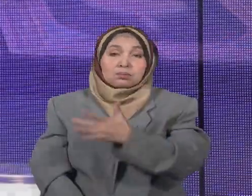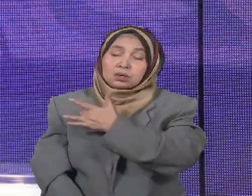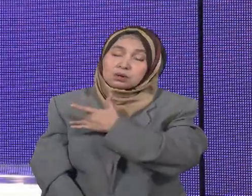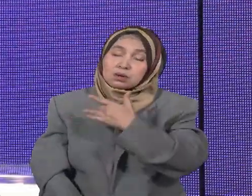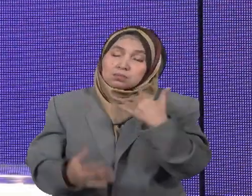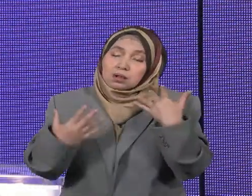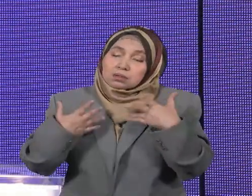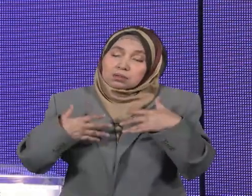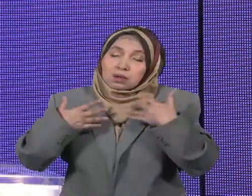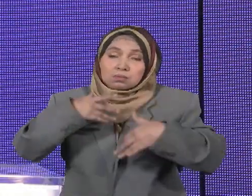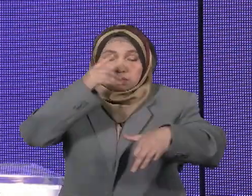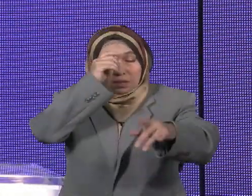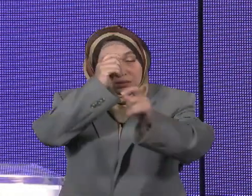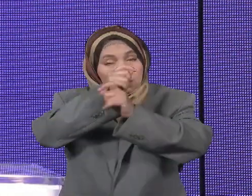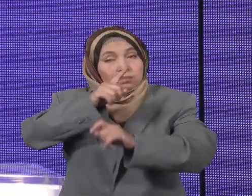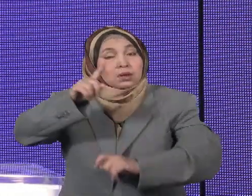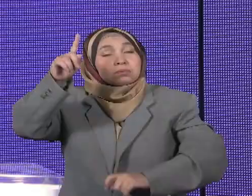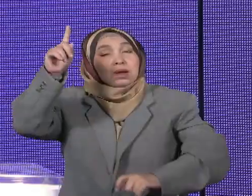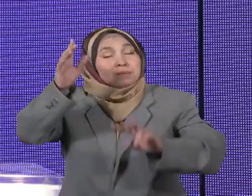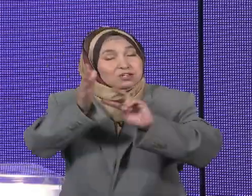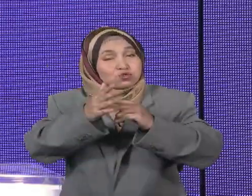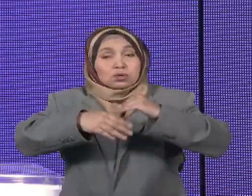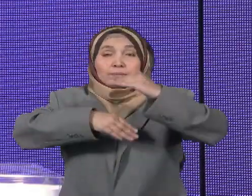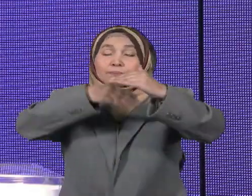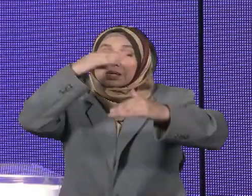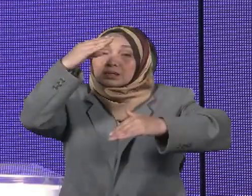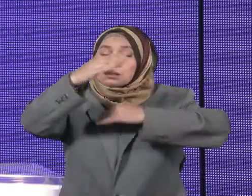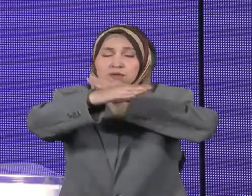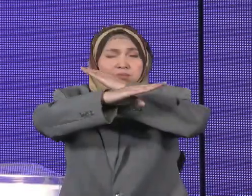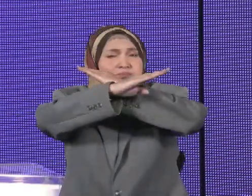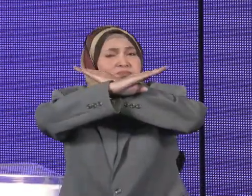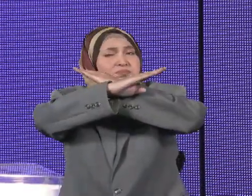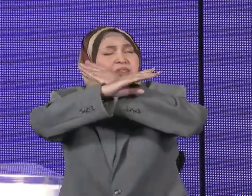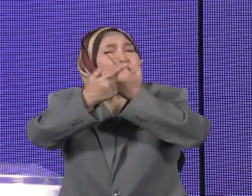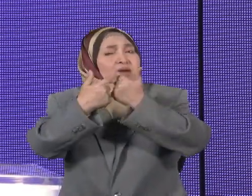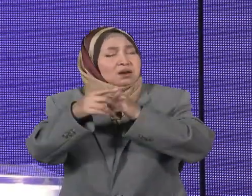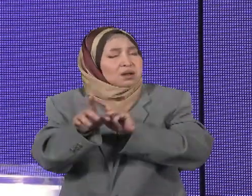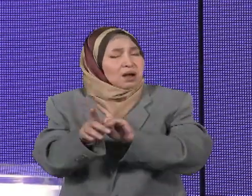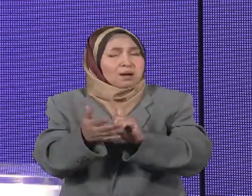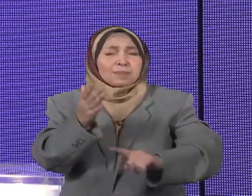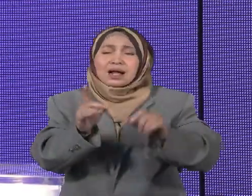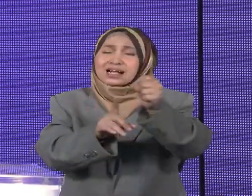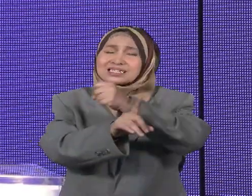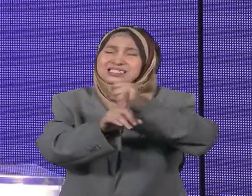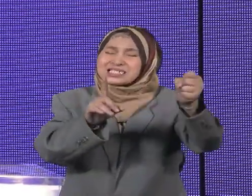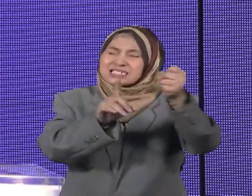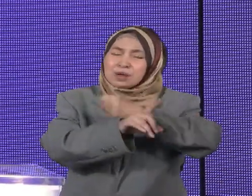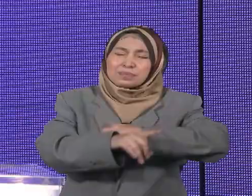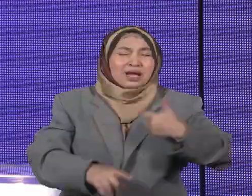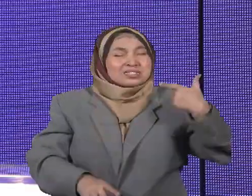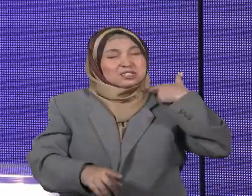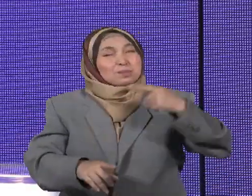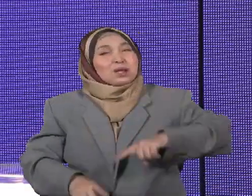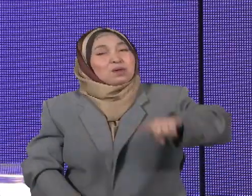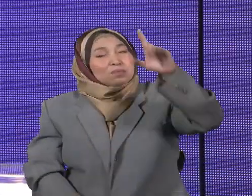bertakwalah ya. Takwa itu maksudnya binalah perisai daripada segala azab yang diancam oleh Allah